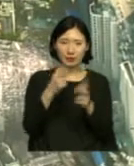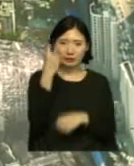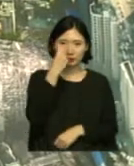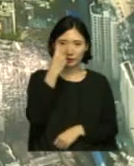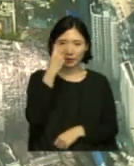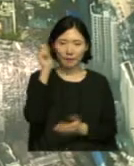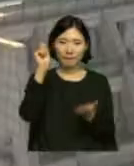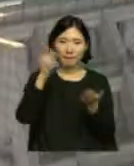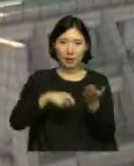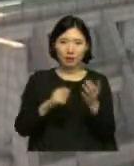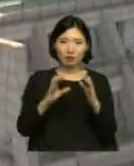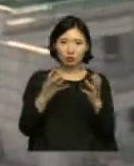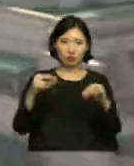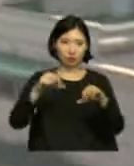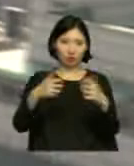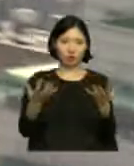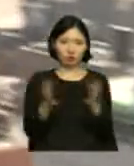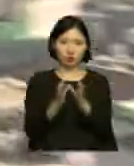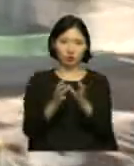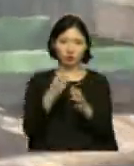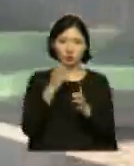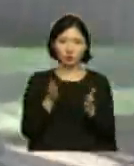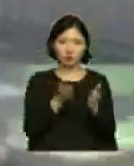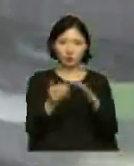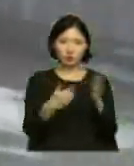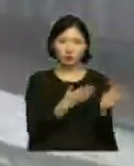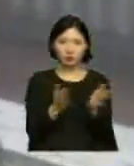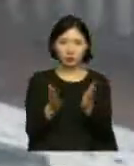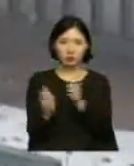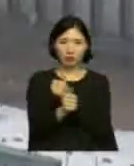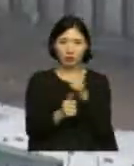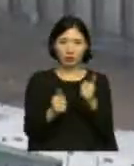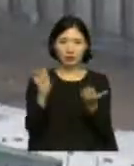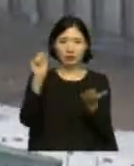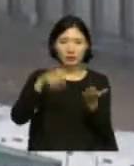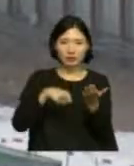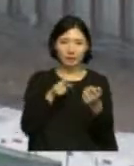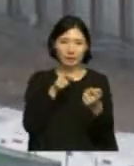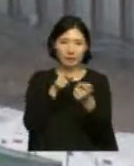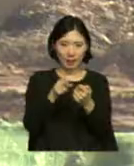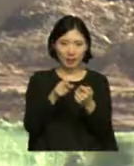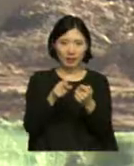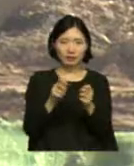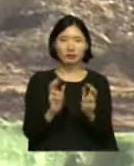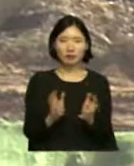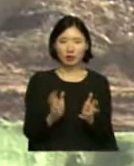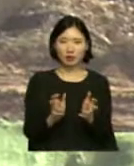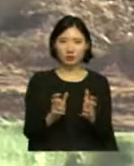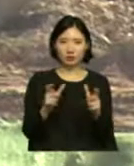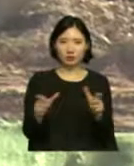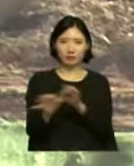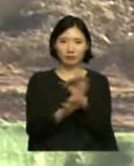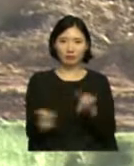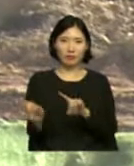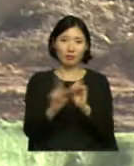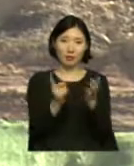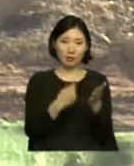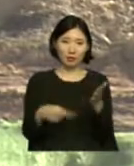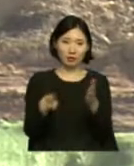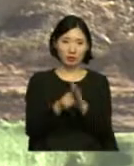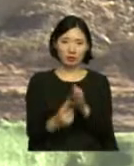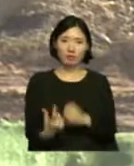통과하고 국토부의 수도권 정비 위원회 승인만 남겨 놓은 집이 시 사업 지역경제 활성화를 위해